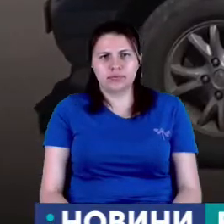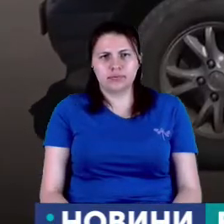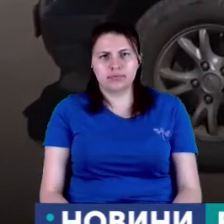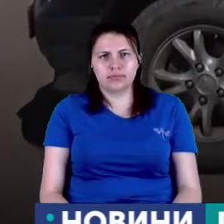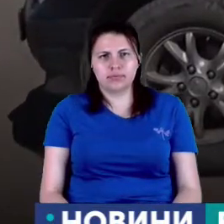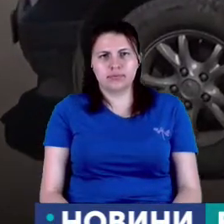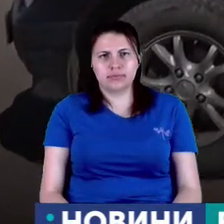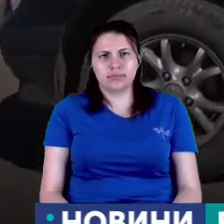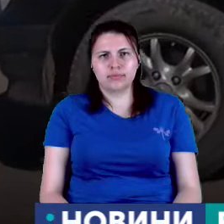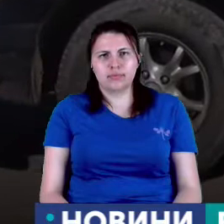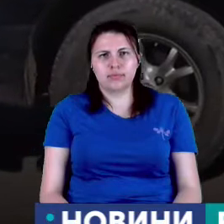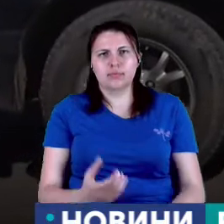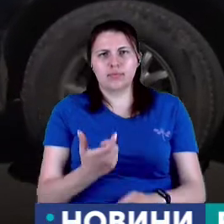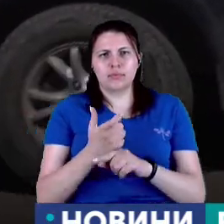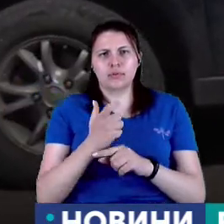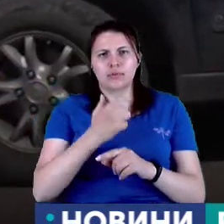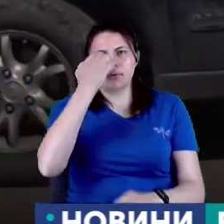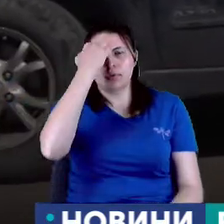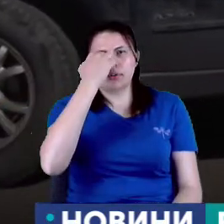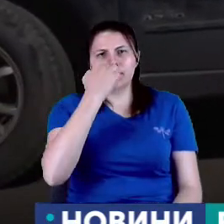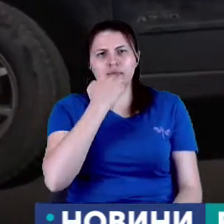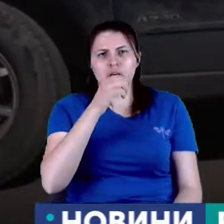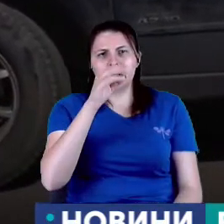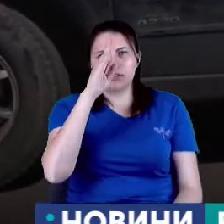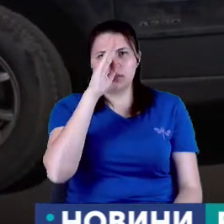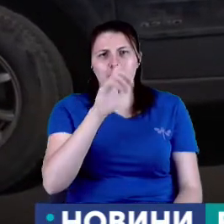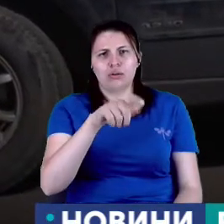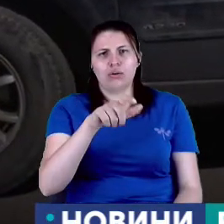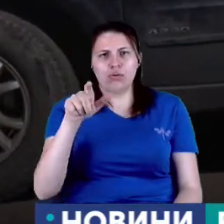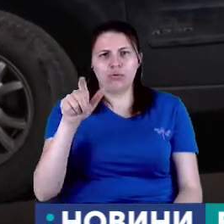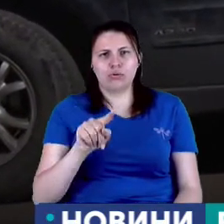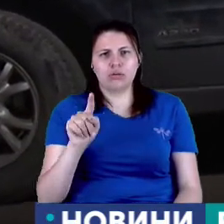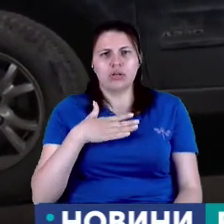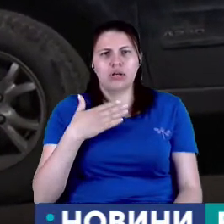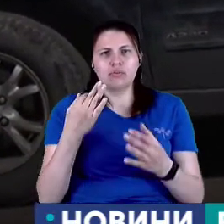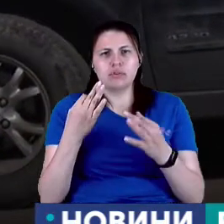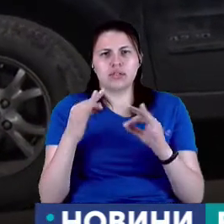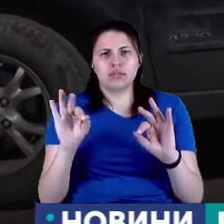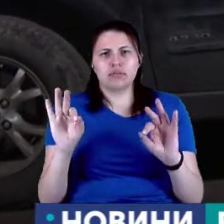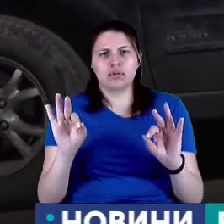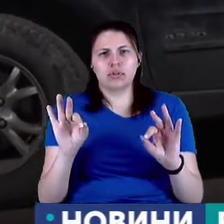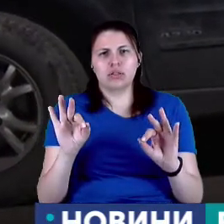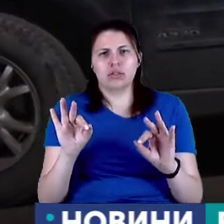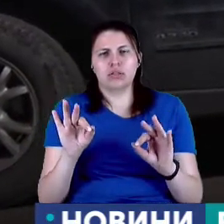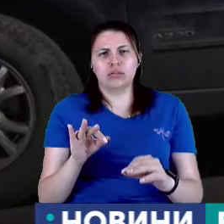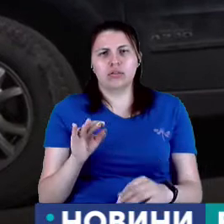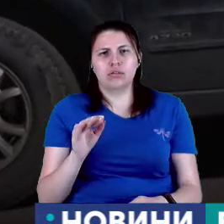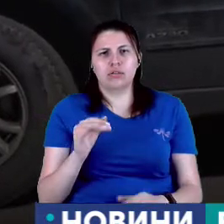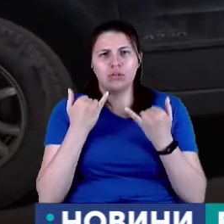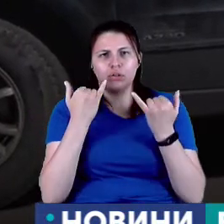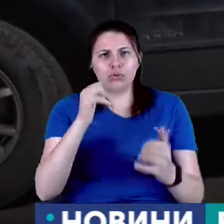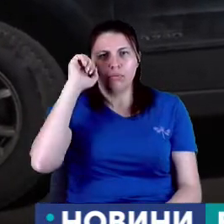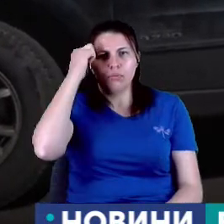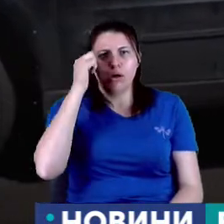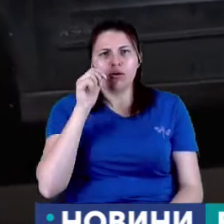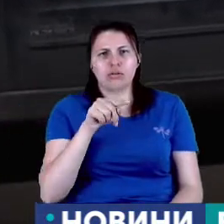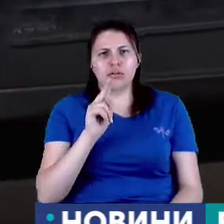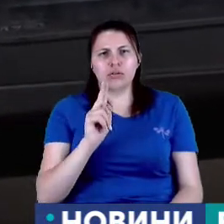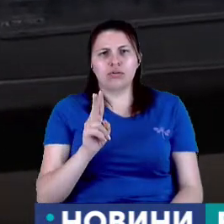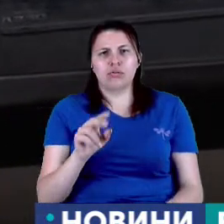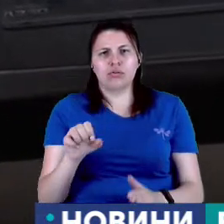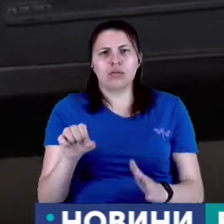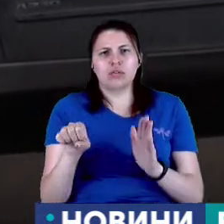Дуже вдячні хлопцям за те, що нас визволили. Шануємо пам'ять тих, хто загинув.